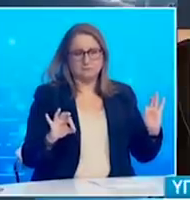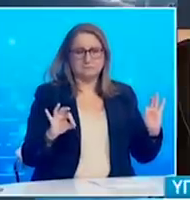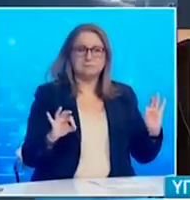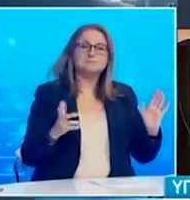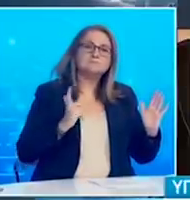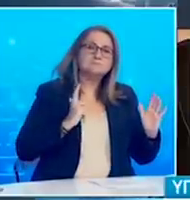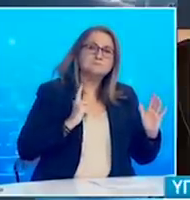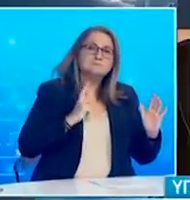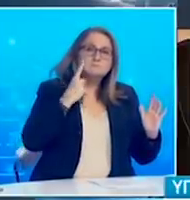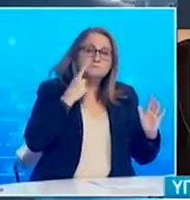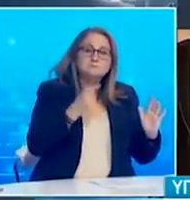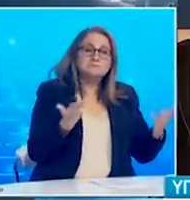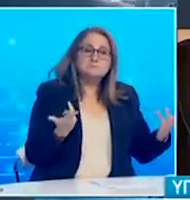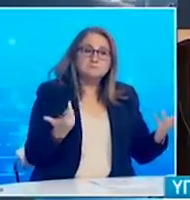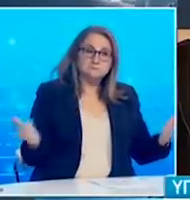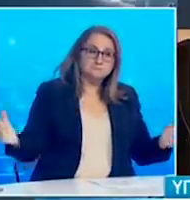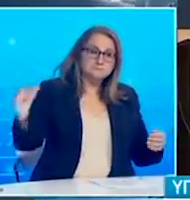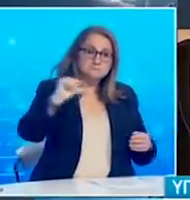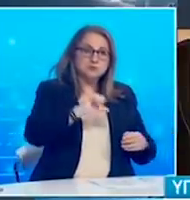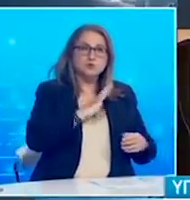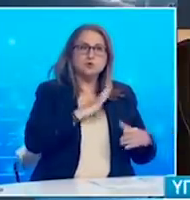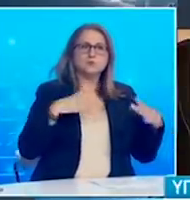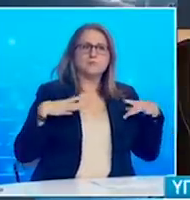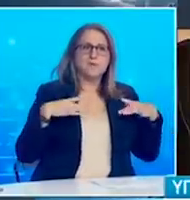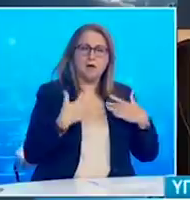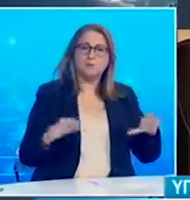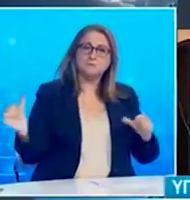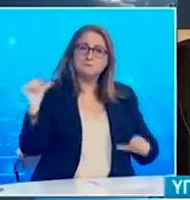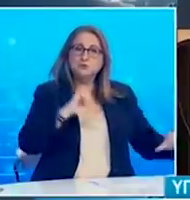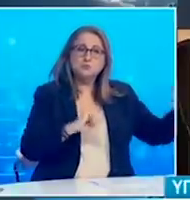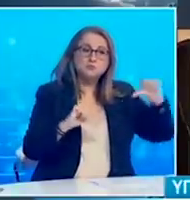περιμένουμε την επαναφορά του κόσμου στα αστικά τα κέντρα.